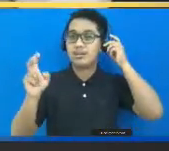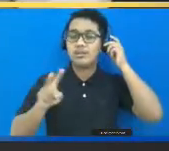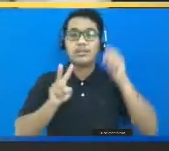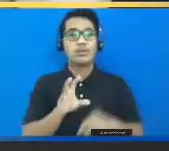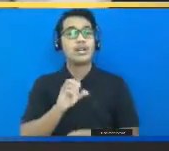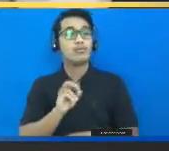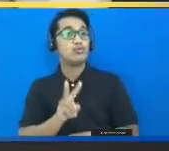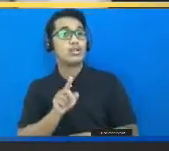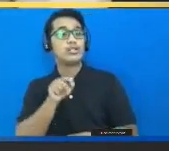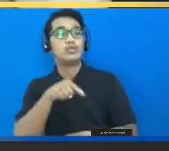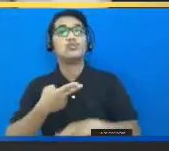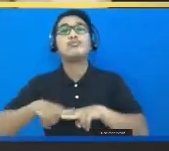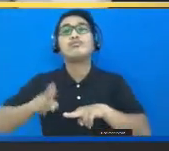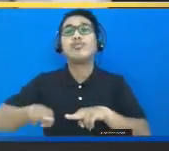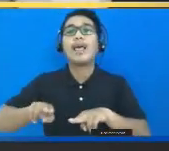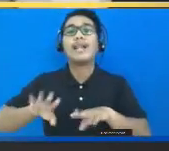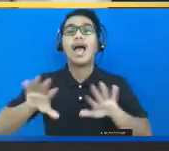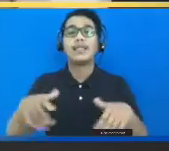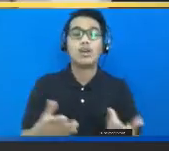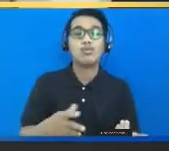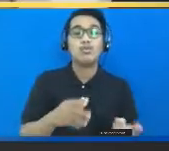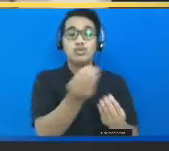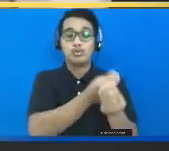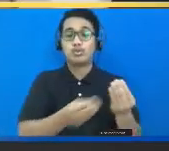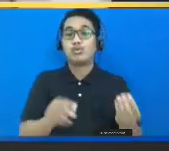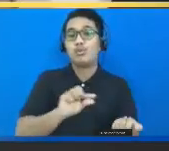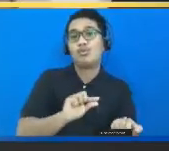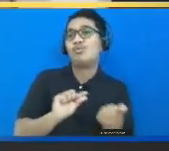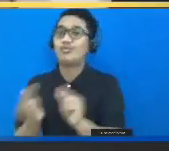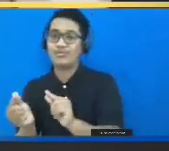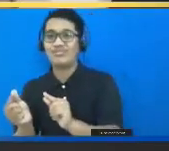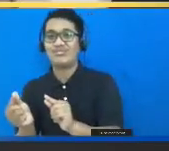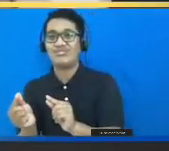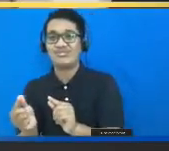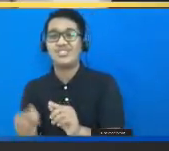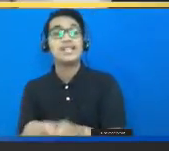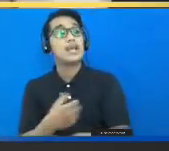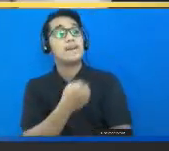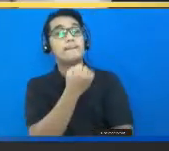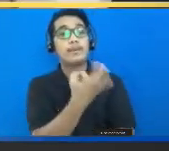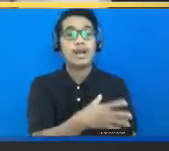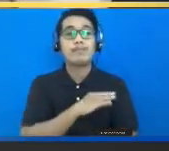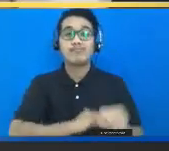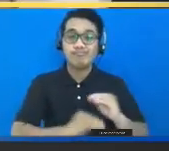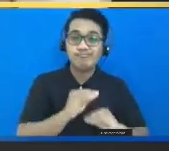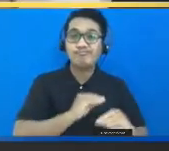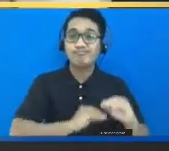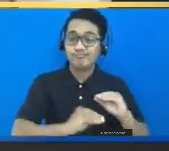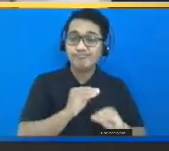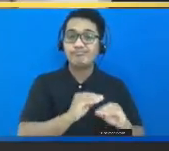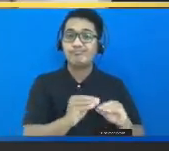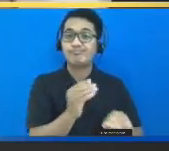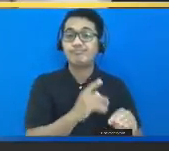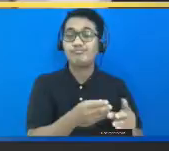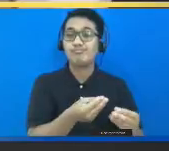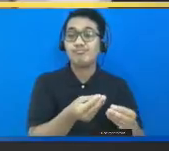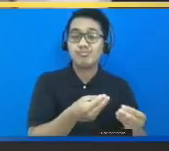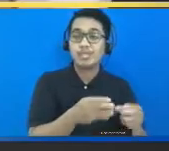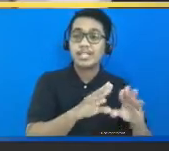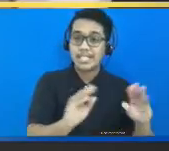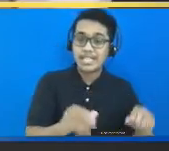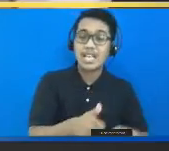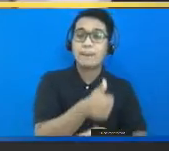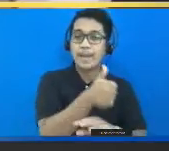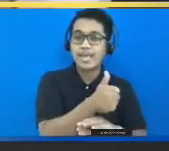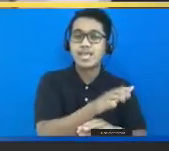Reformasi struktural dan kita berharap bahwa beberapa kinerja BBM juga berubah satu yang menunjukkan kinerjanya membaik